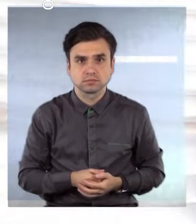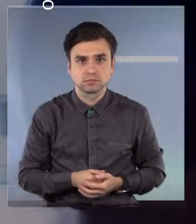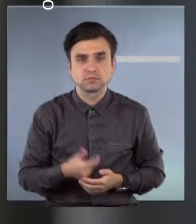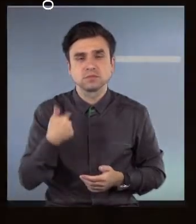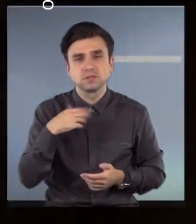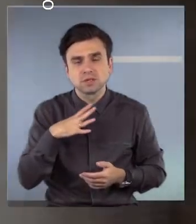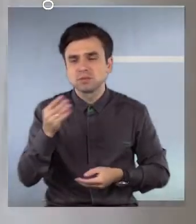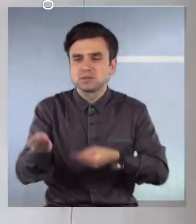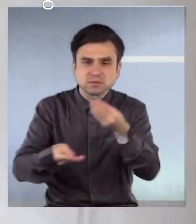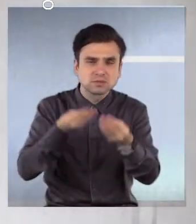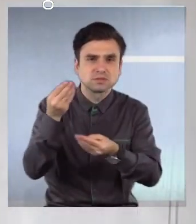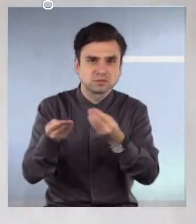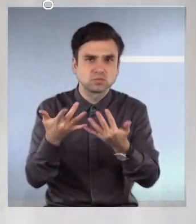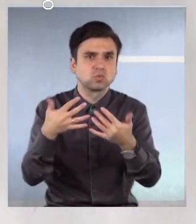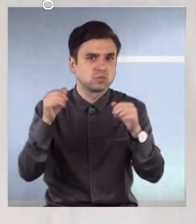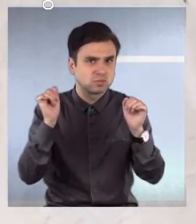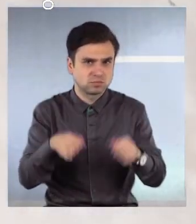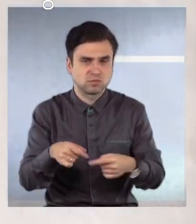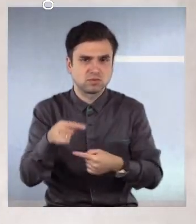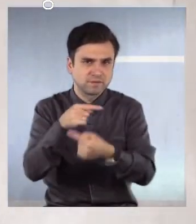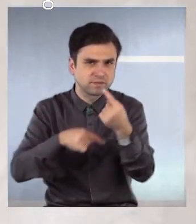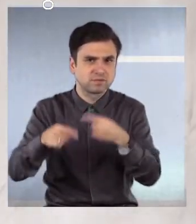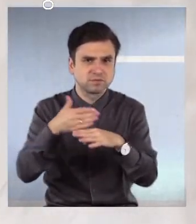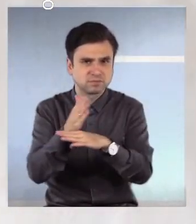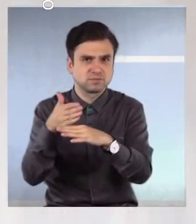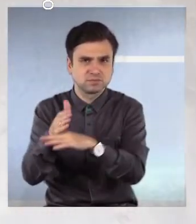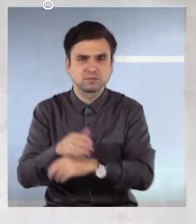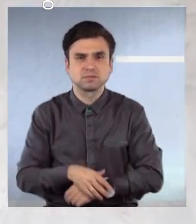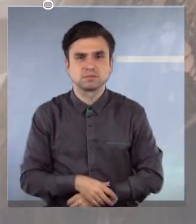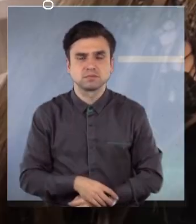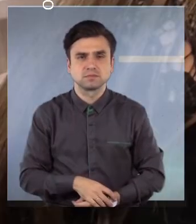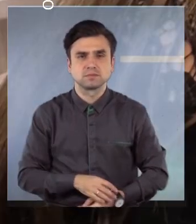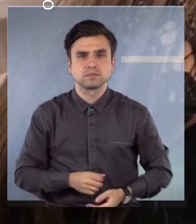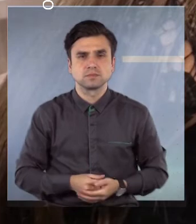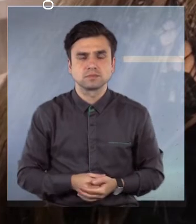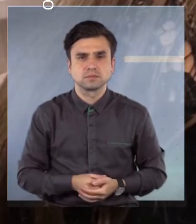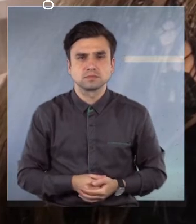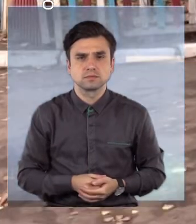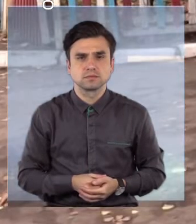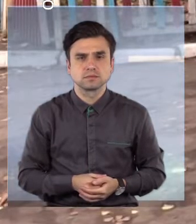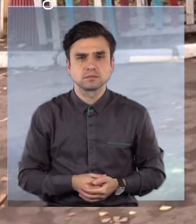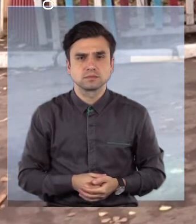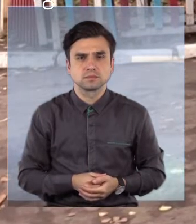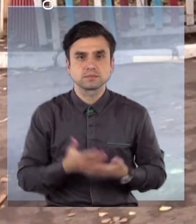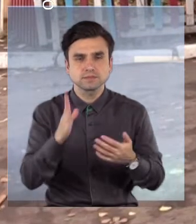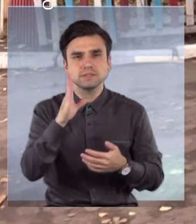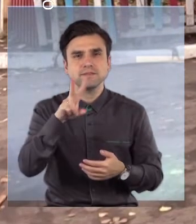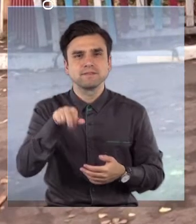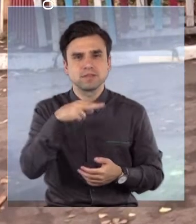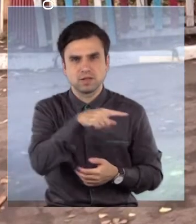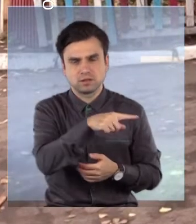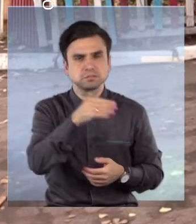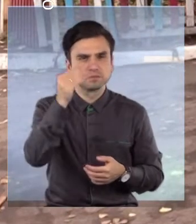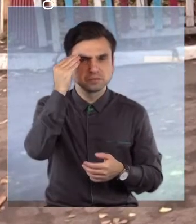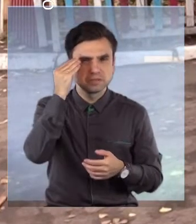Так, це воно це повністю річку. Ну, це ще дядька, це, слава Богу, нормально. І там тут. Владислав певен, скоріше за все,